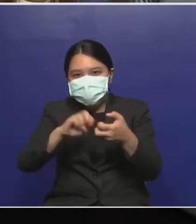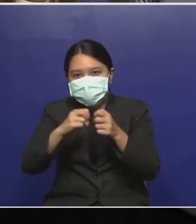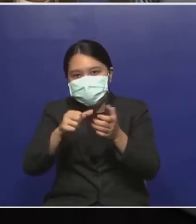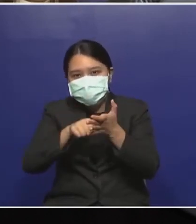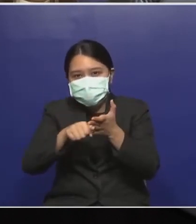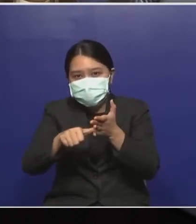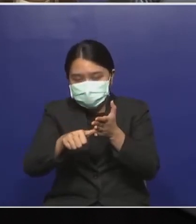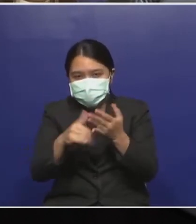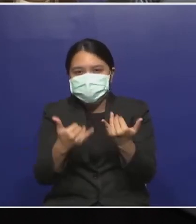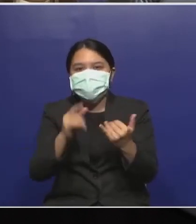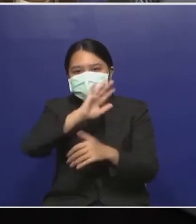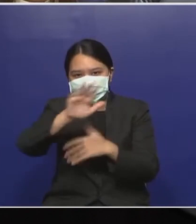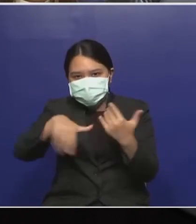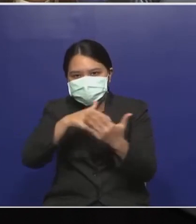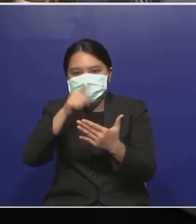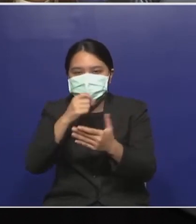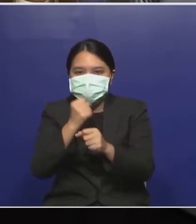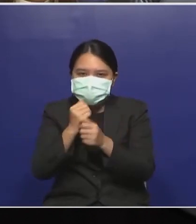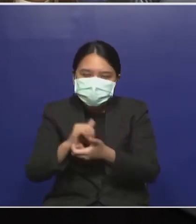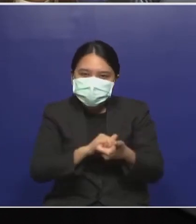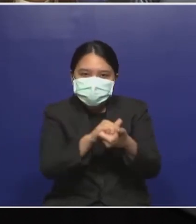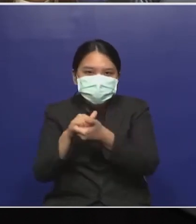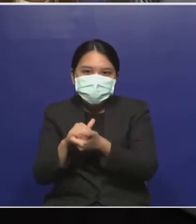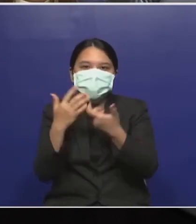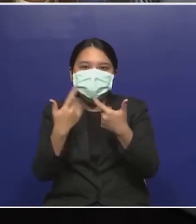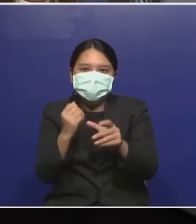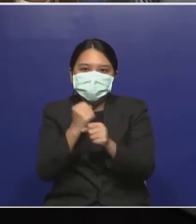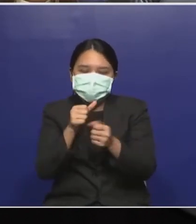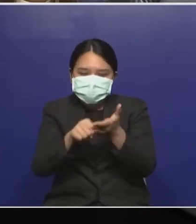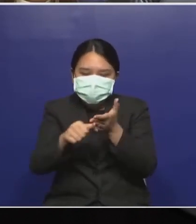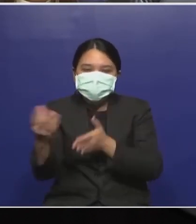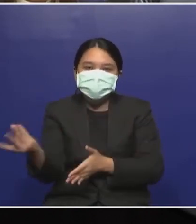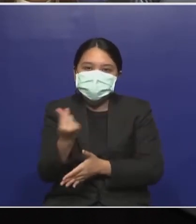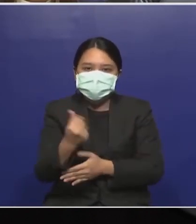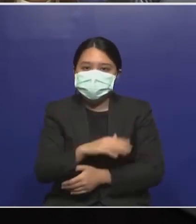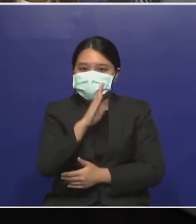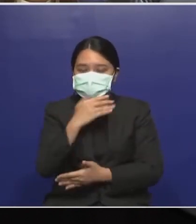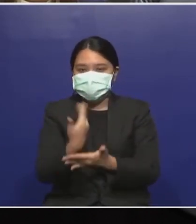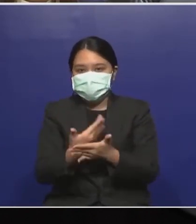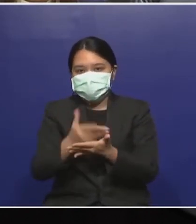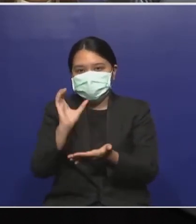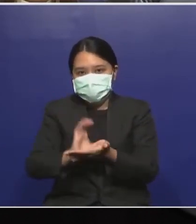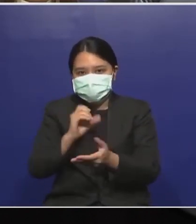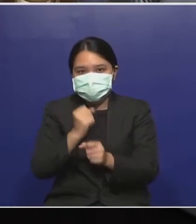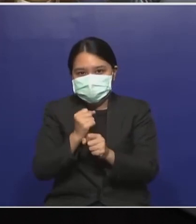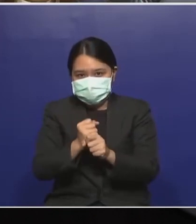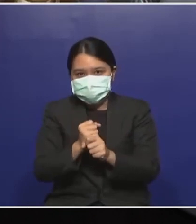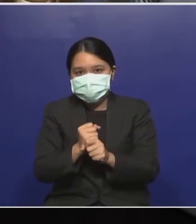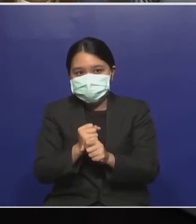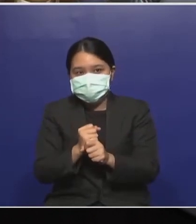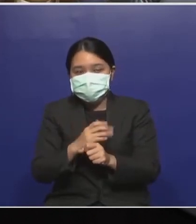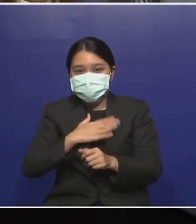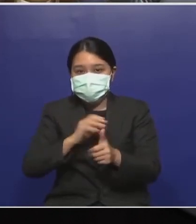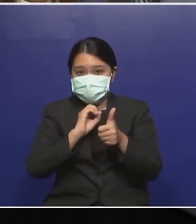เรามาทำงานรวงมัครับ ทนยกงานจะได้เร็วขึ้นถาทำงบประมาณตามแบบทผมเสนอมานี้นะคร